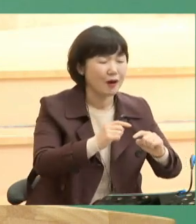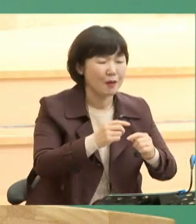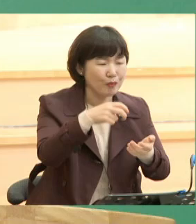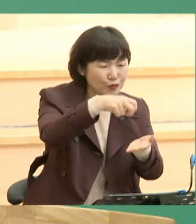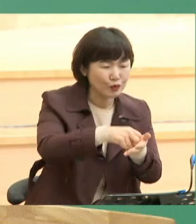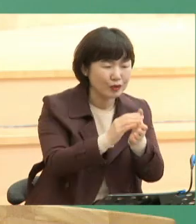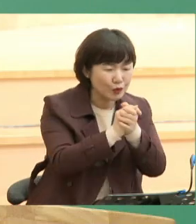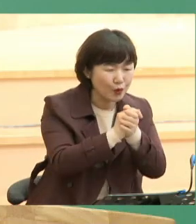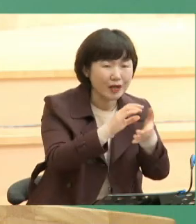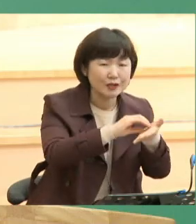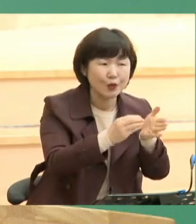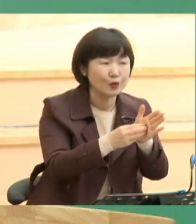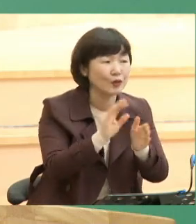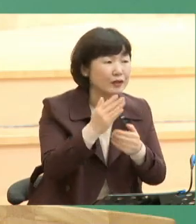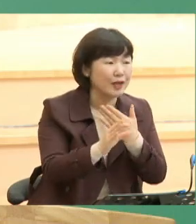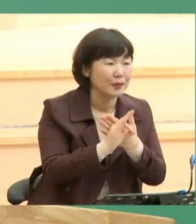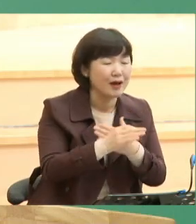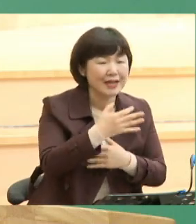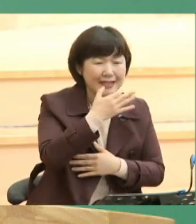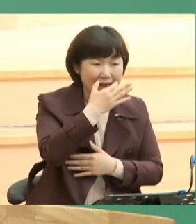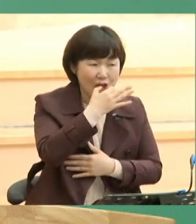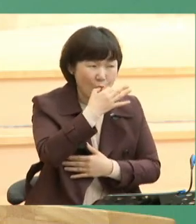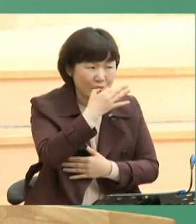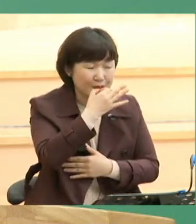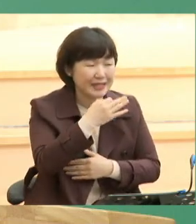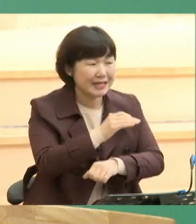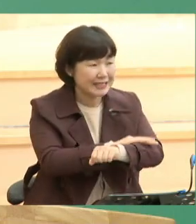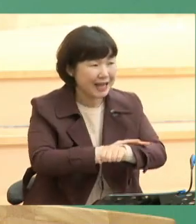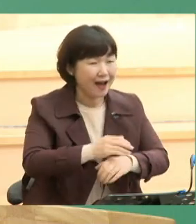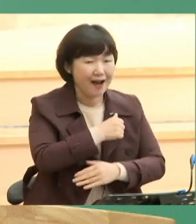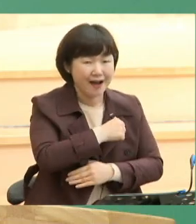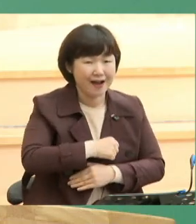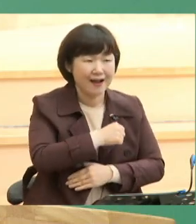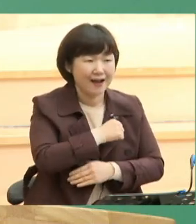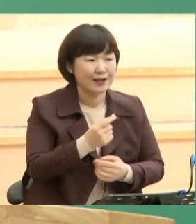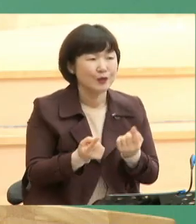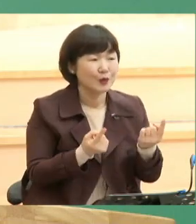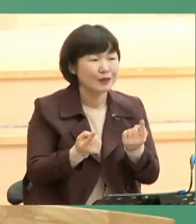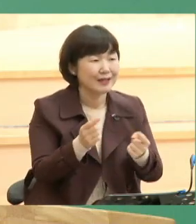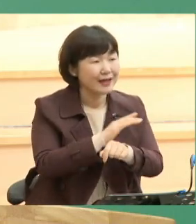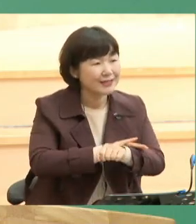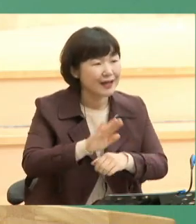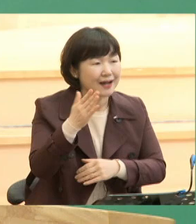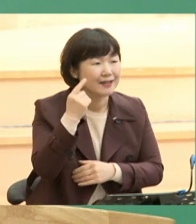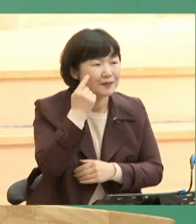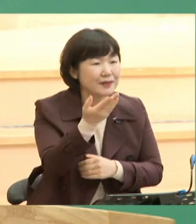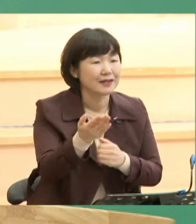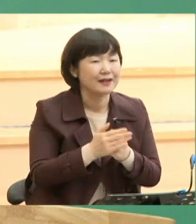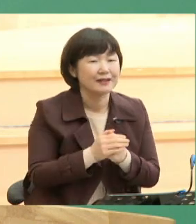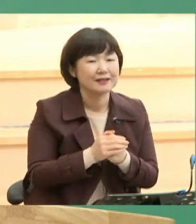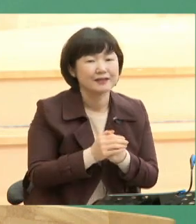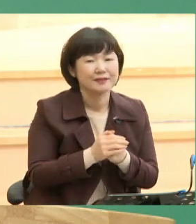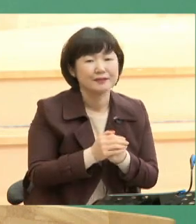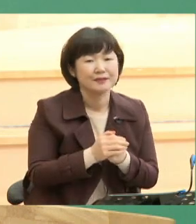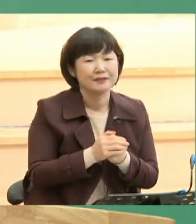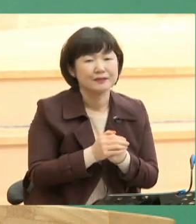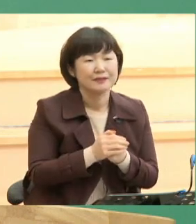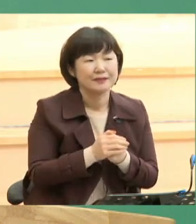지면 이 욕심이 말해 헤어 통제가 잘 대피 까 잘 안 됩니까